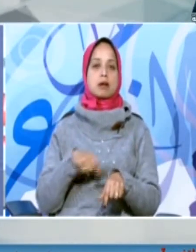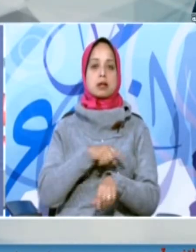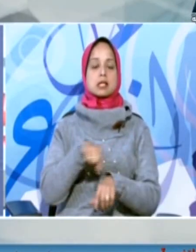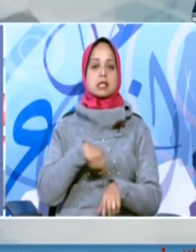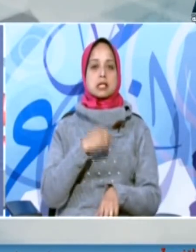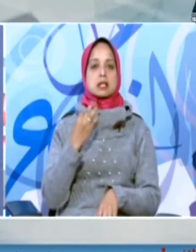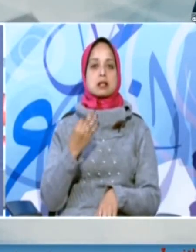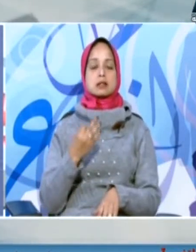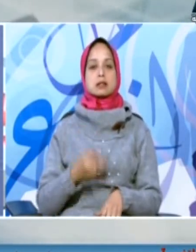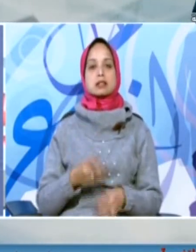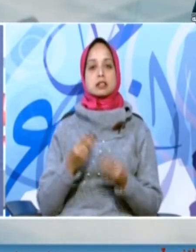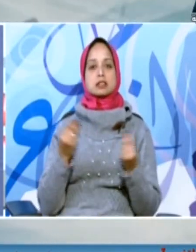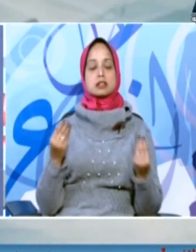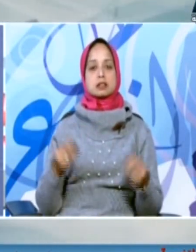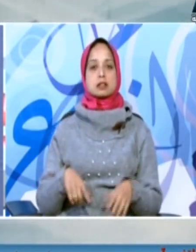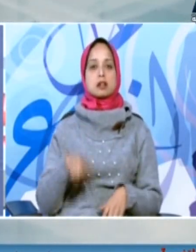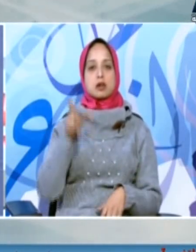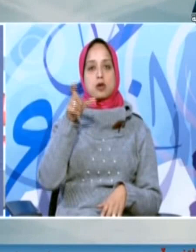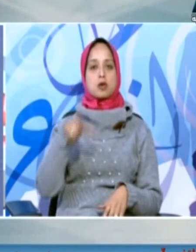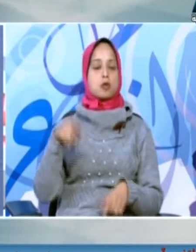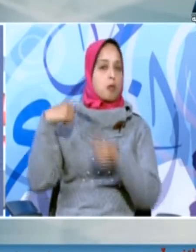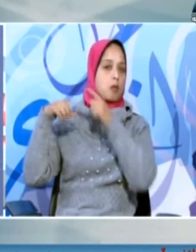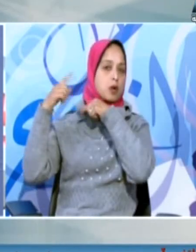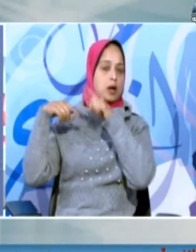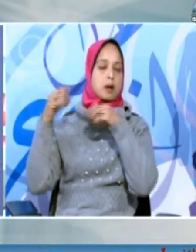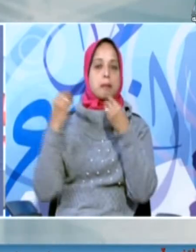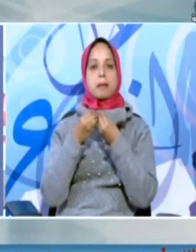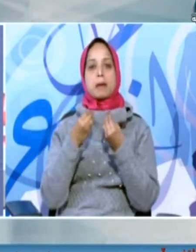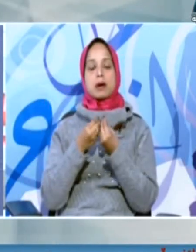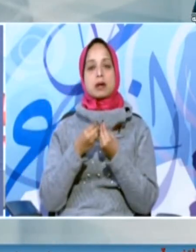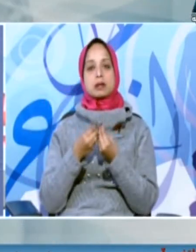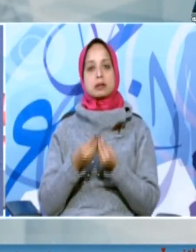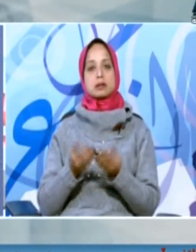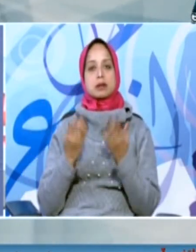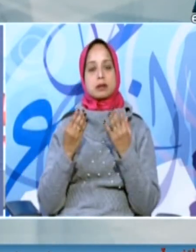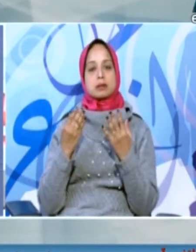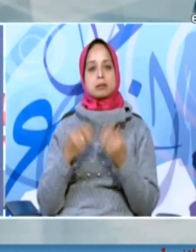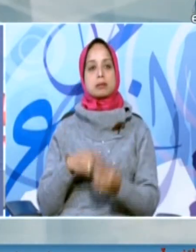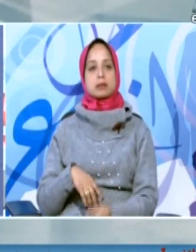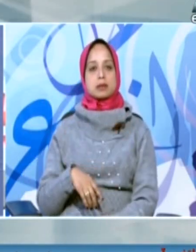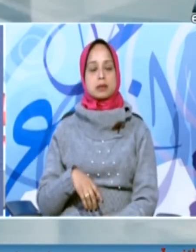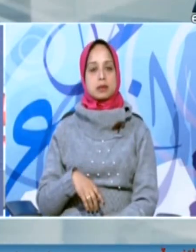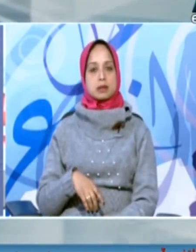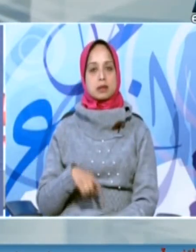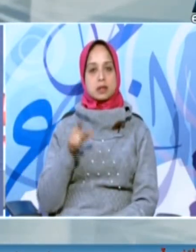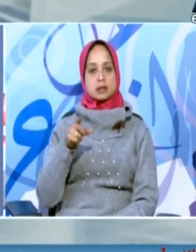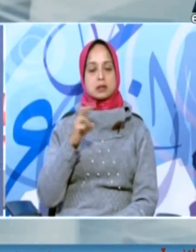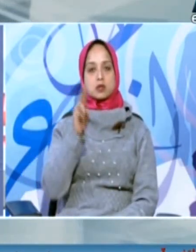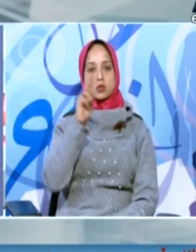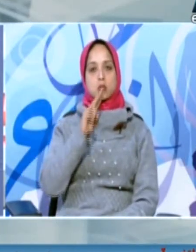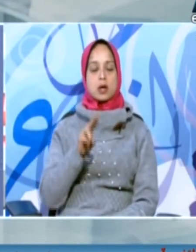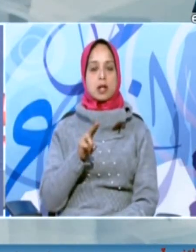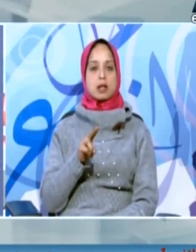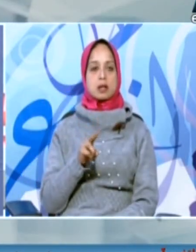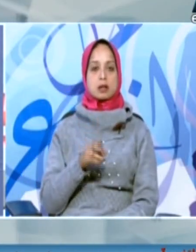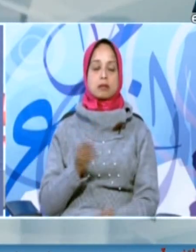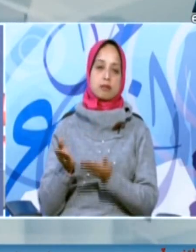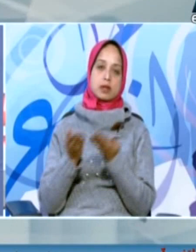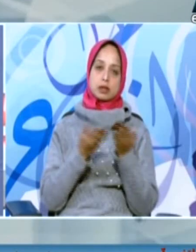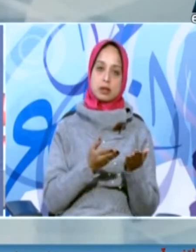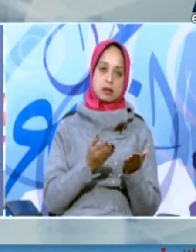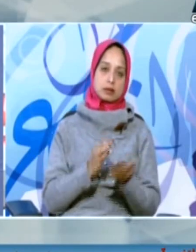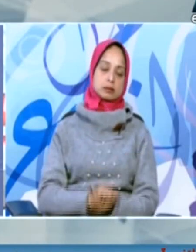هقول له بقى يشتغل لكم على الفصل الثالث، يعمل لكم عليه مراجعة. ماشي. يا ريت يا مستر والله. عينيا، أنت عندك أسئلة يا ندى؟ اه يا مستر. اتفضلي يا